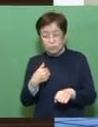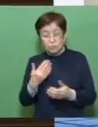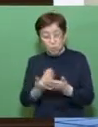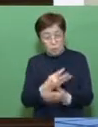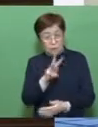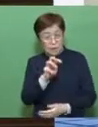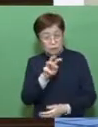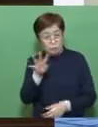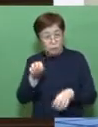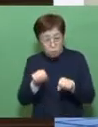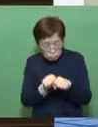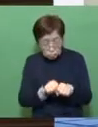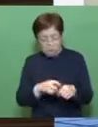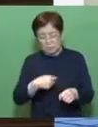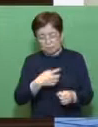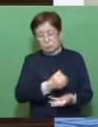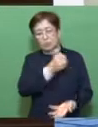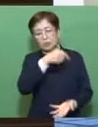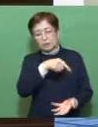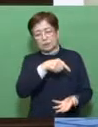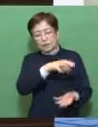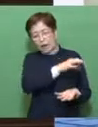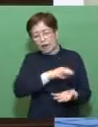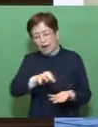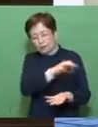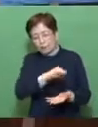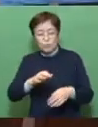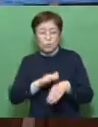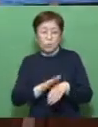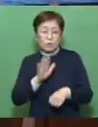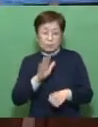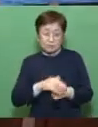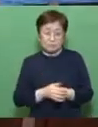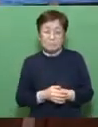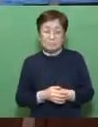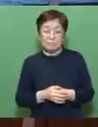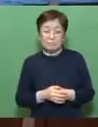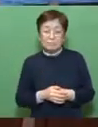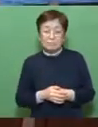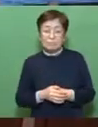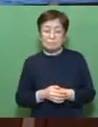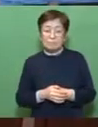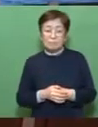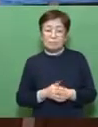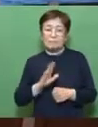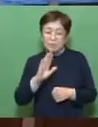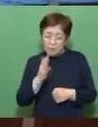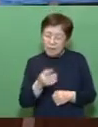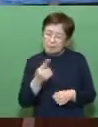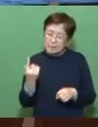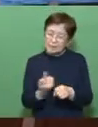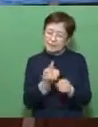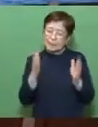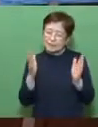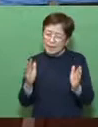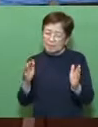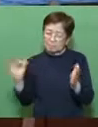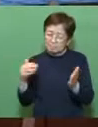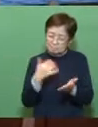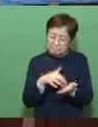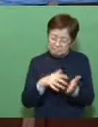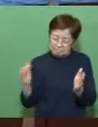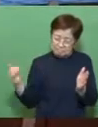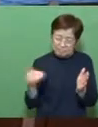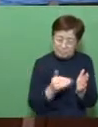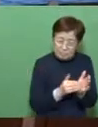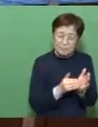貯金を取り崩すということではいさせていだいてますはいまただあの年度末にはこれを430はもう